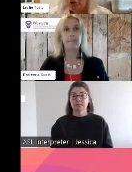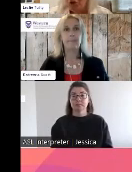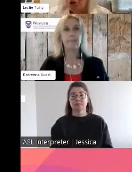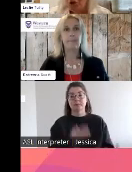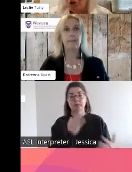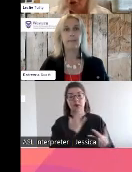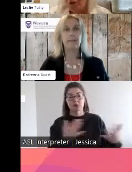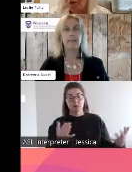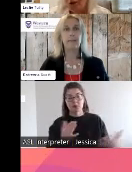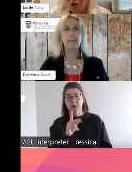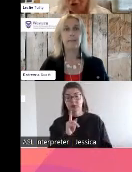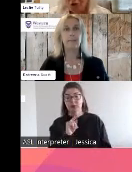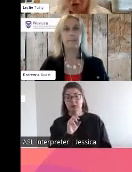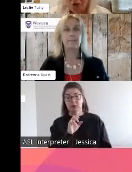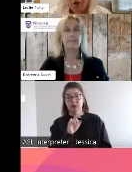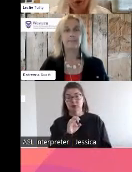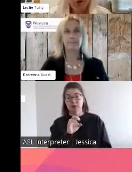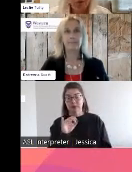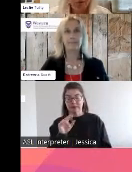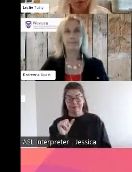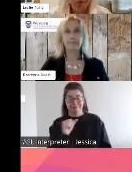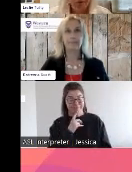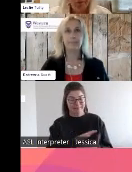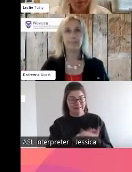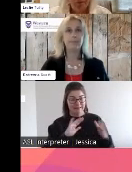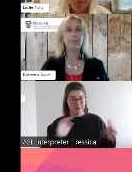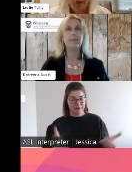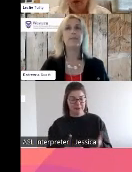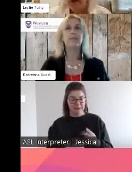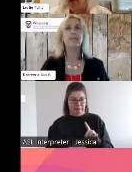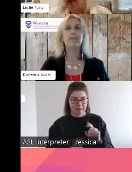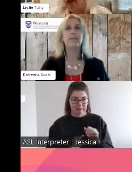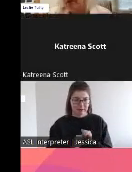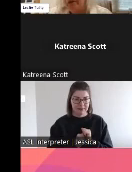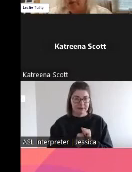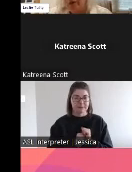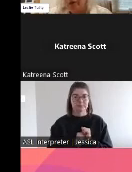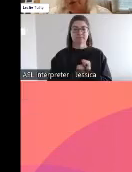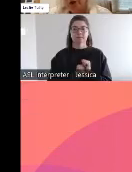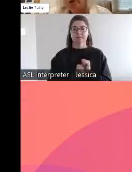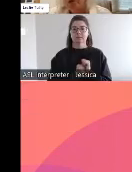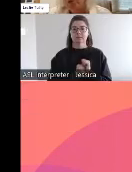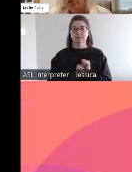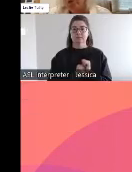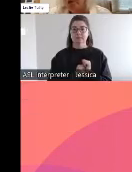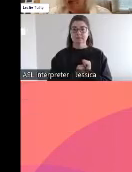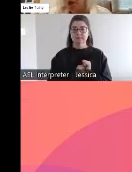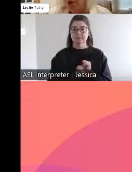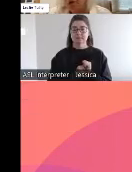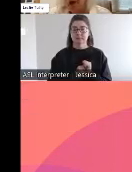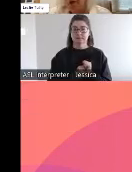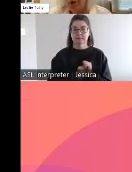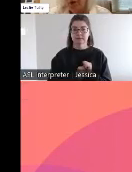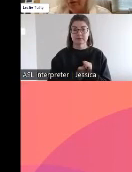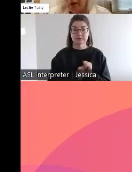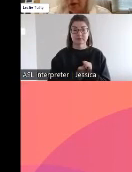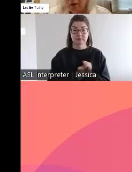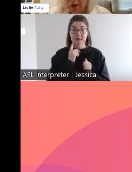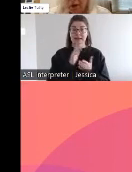Merci. Merci, Katrina, de vos propos de présentation si aimables. C'est